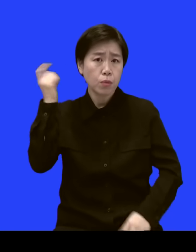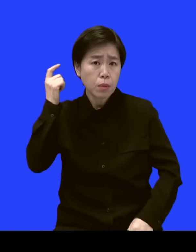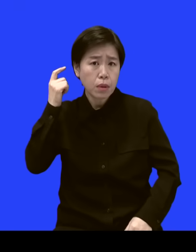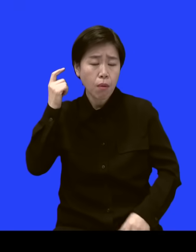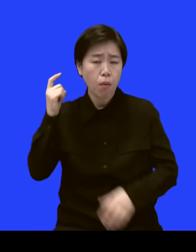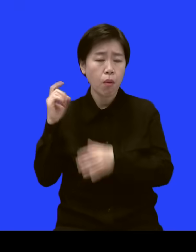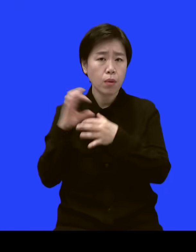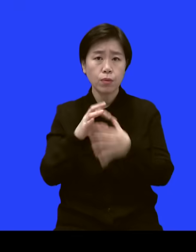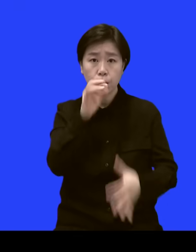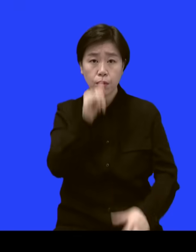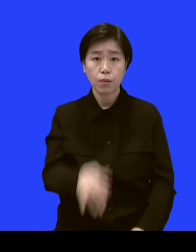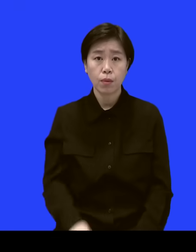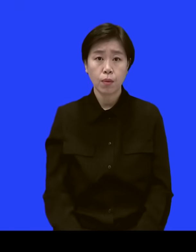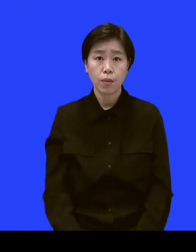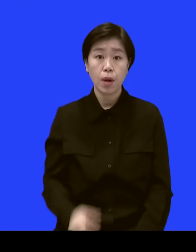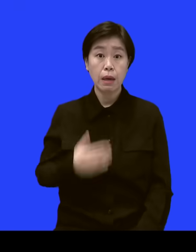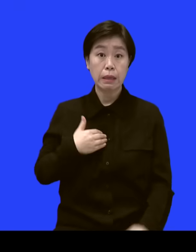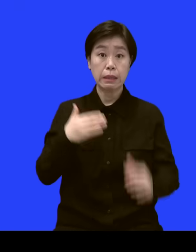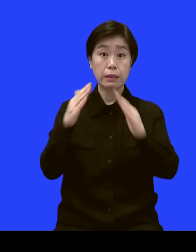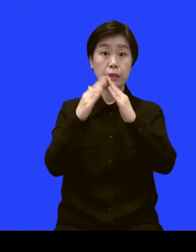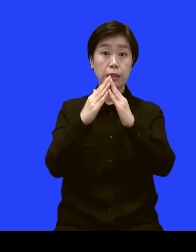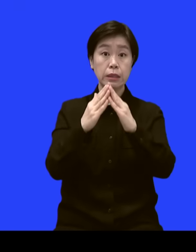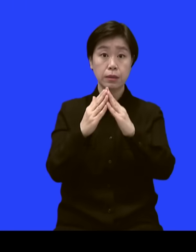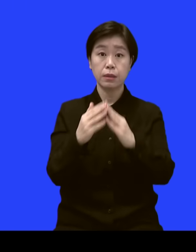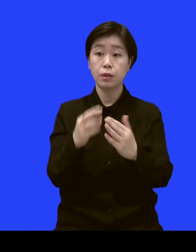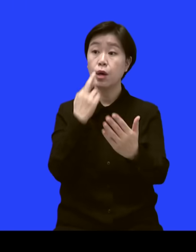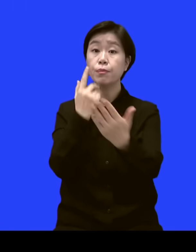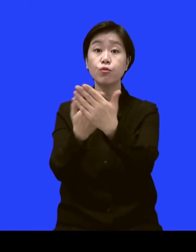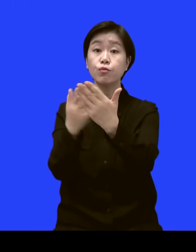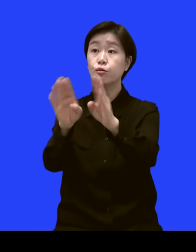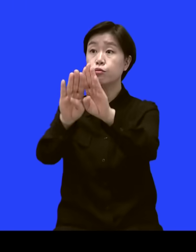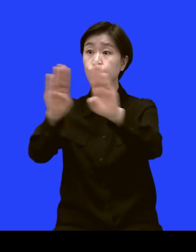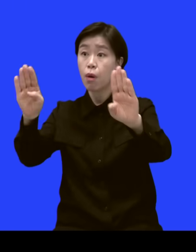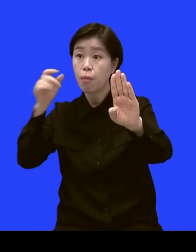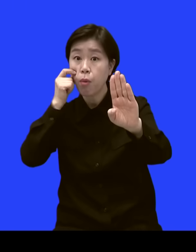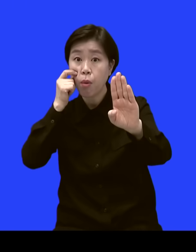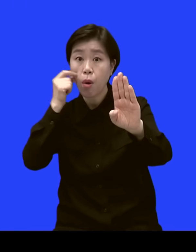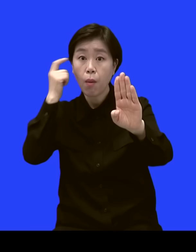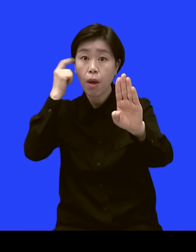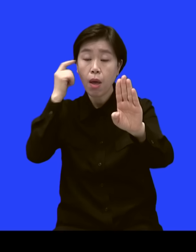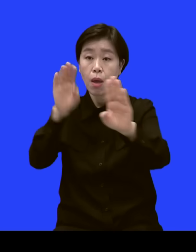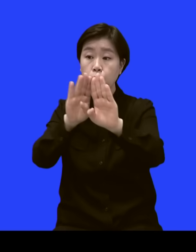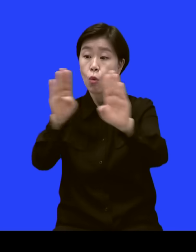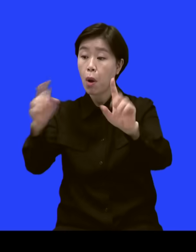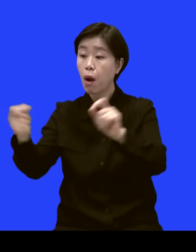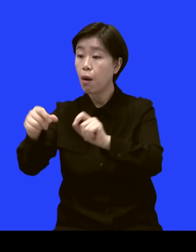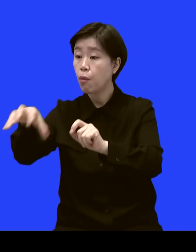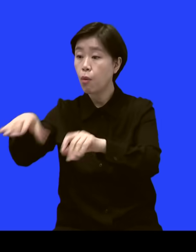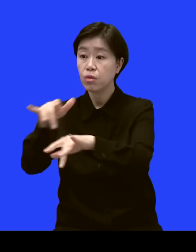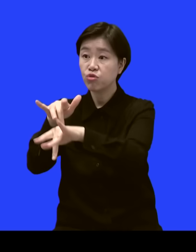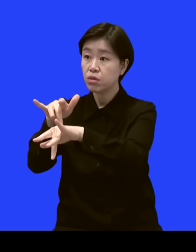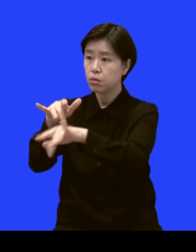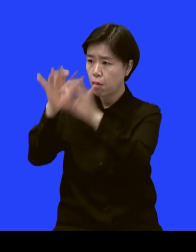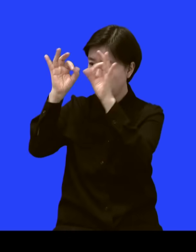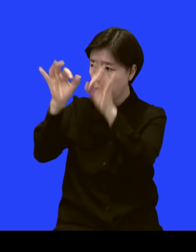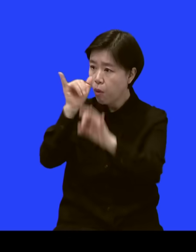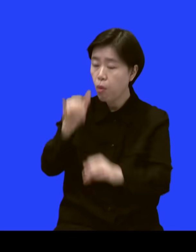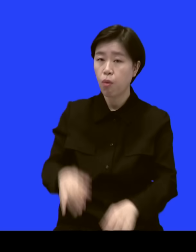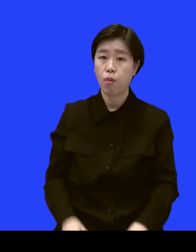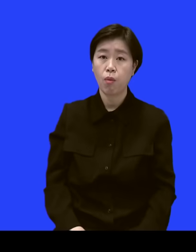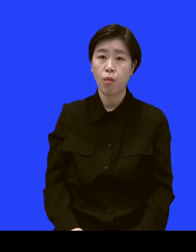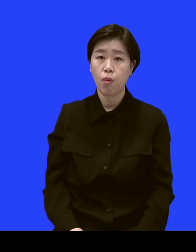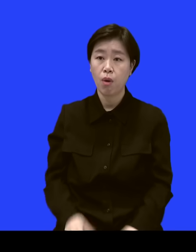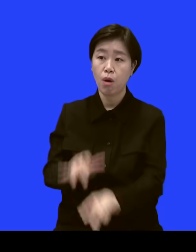못 열었어요. 귀신이 앉아 있는 게 보이는 거예요. 예, 그게 자꾸 너무 많이 보이고 너무 많이 소리들이